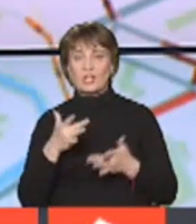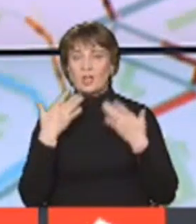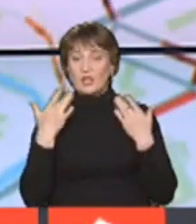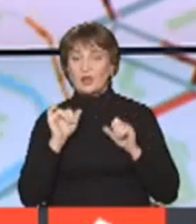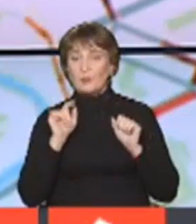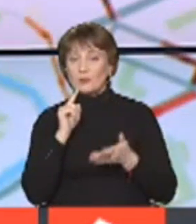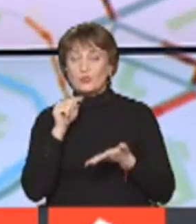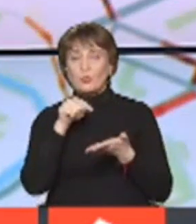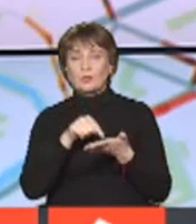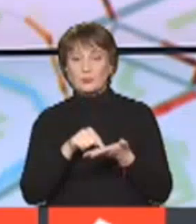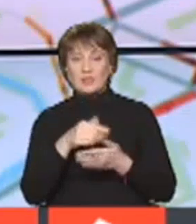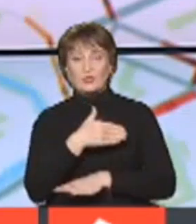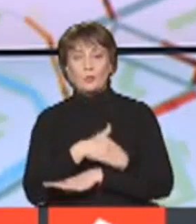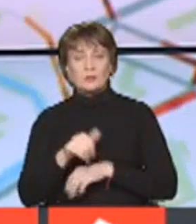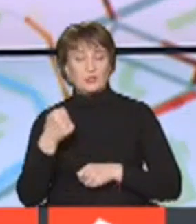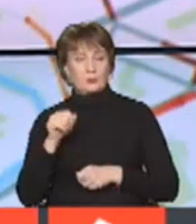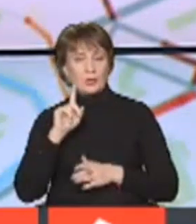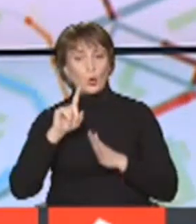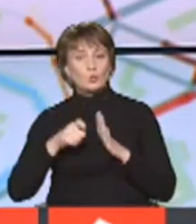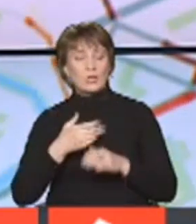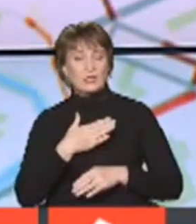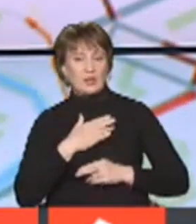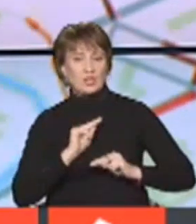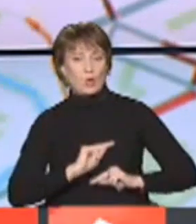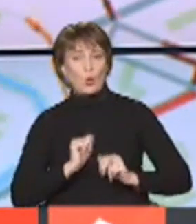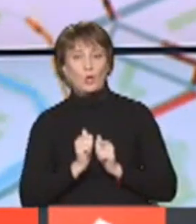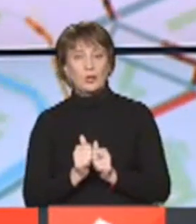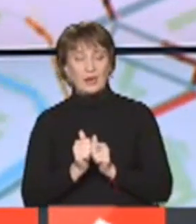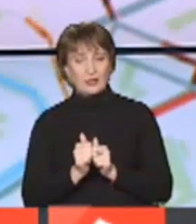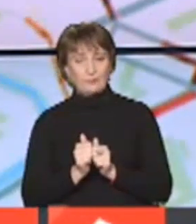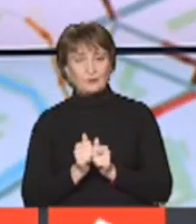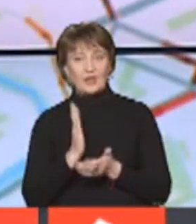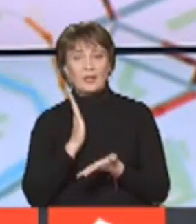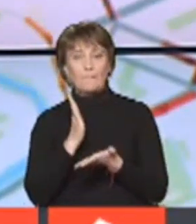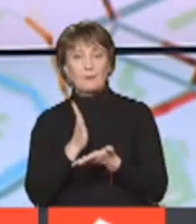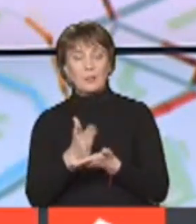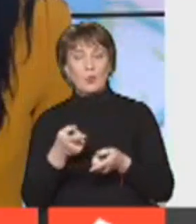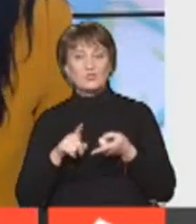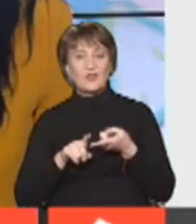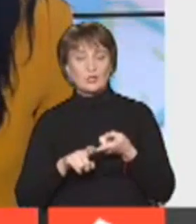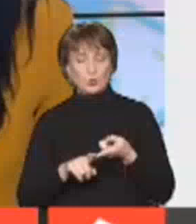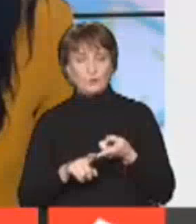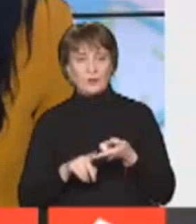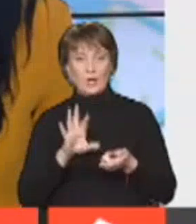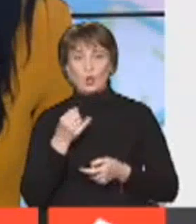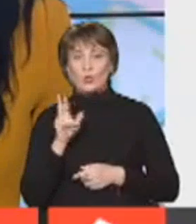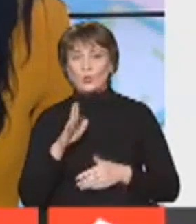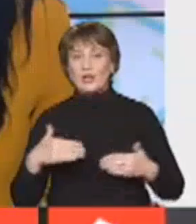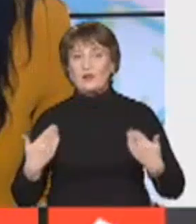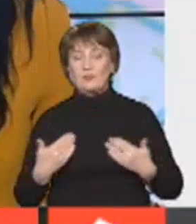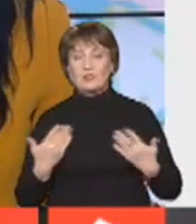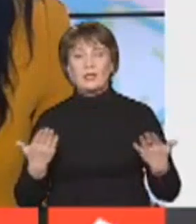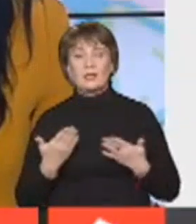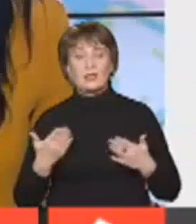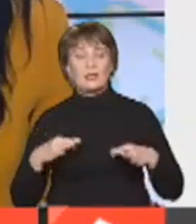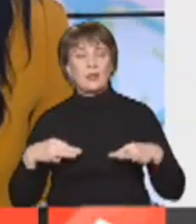зараз потрапити до проспекту Перемоги, знає наша колега Юлія Капітонова, вона з нами на прямому зв'язку. Юлю, вітаю. Який трафік